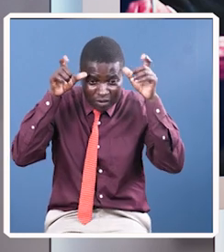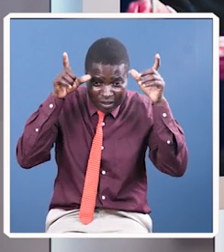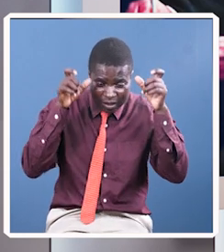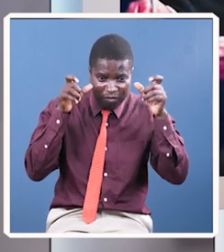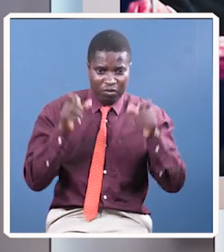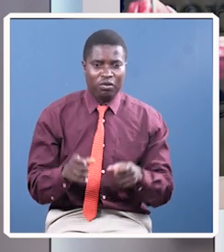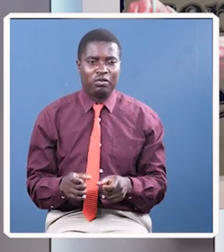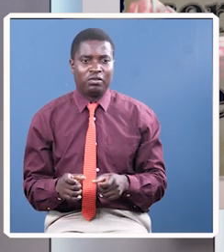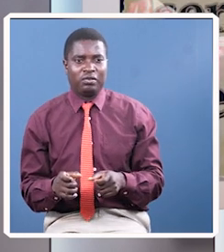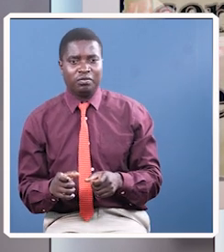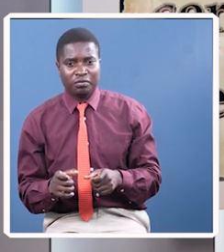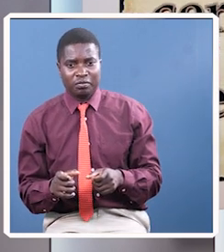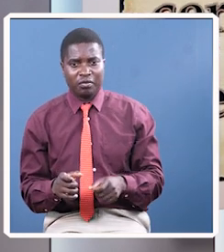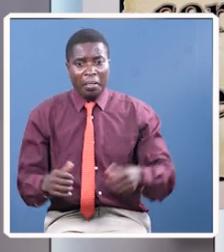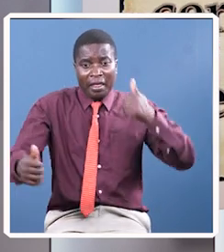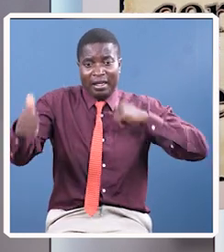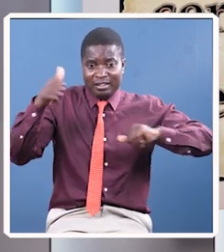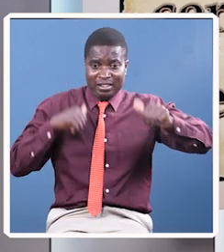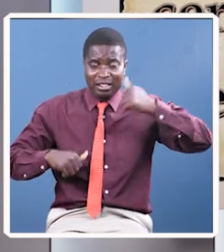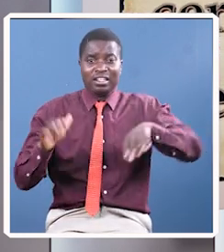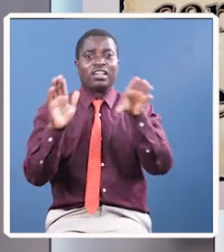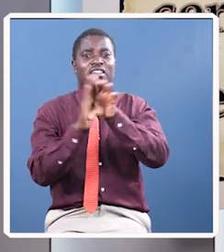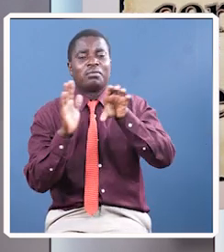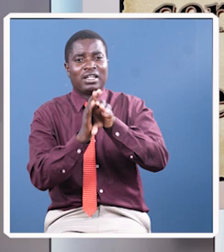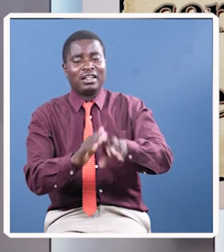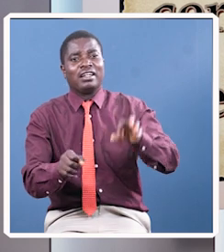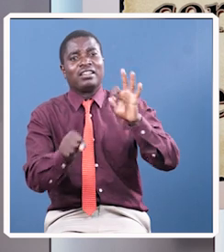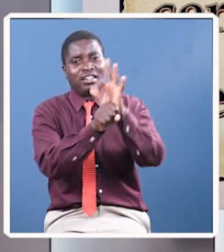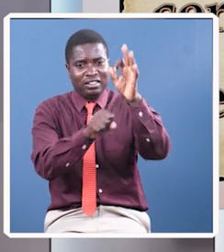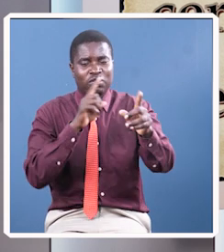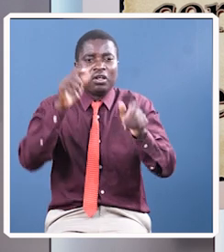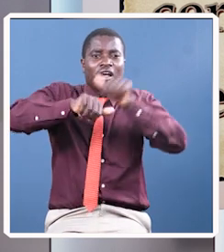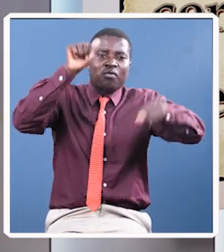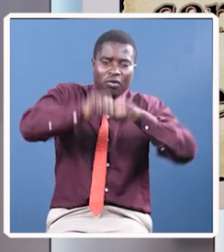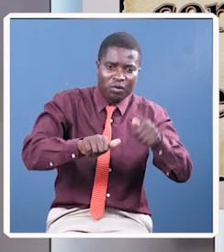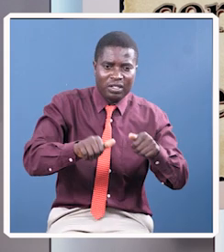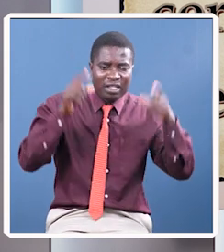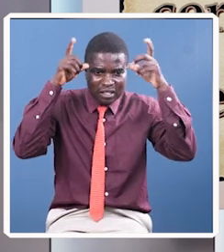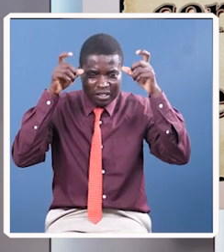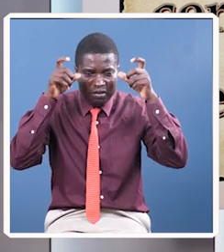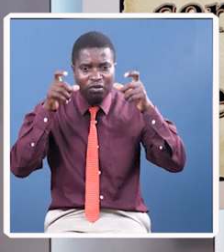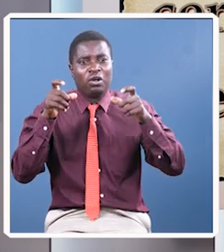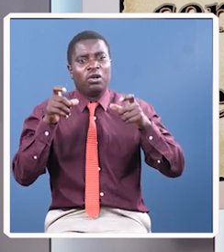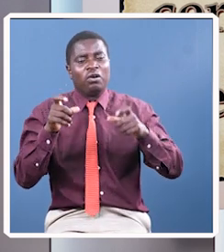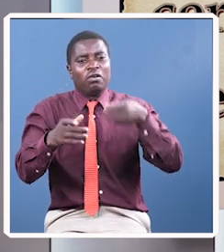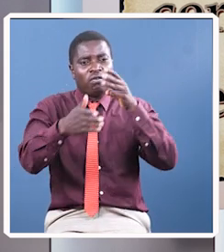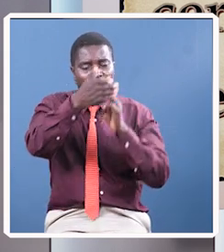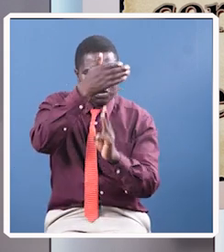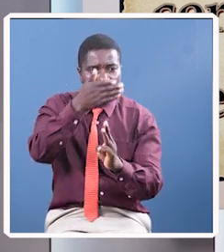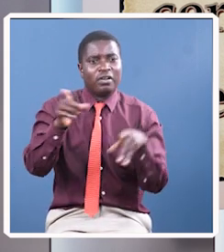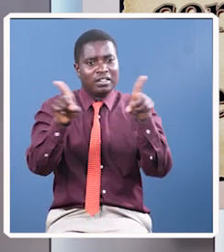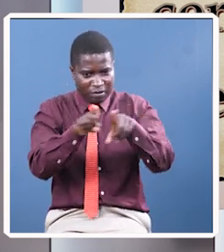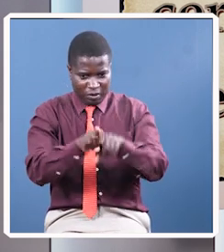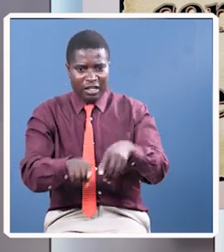chapter 13 inotaura kuti muprofita wenema mwana kumana wa diabolos. Saka because mwana kumana wa diabolos ane